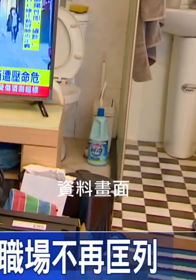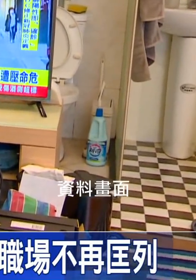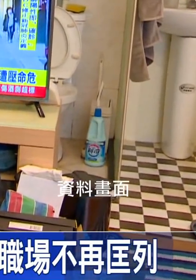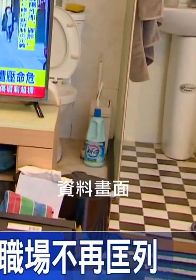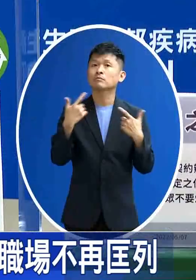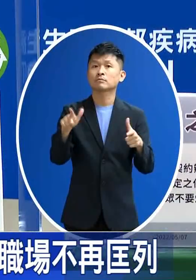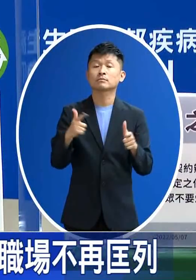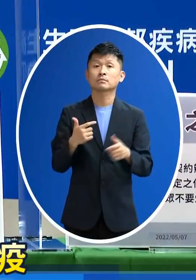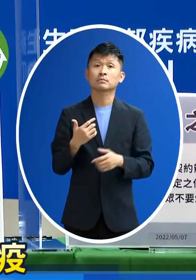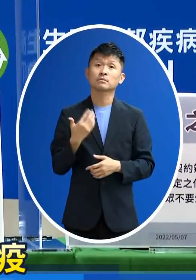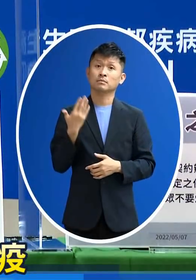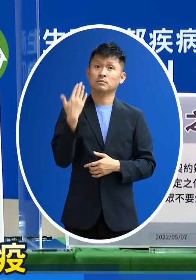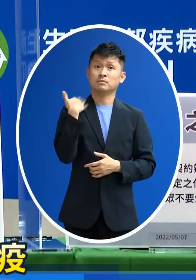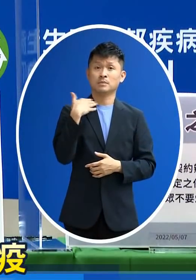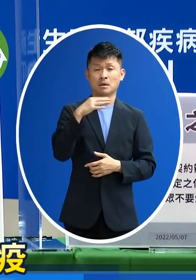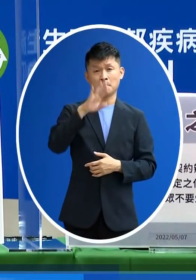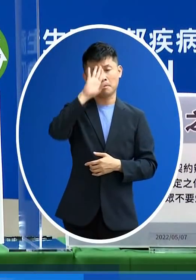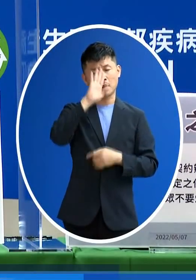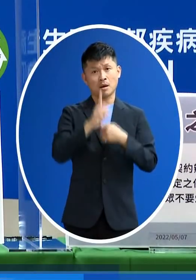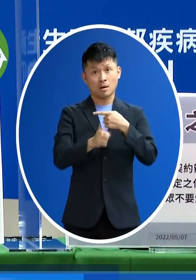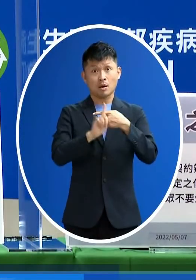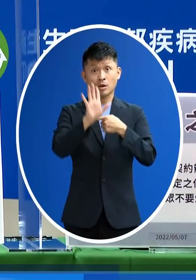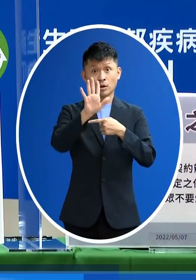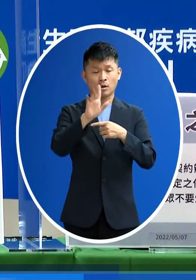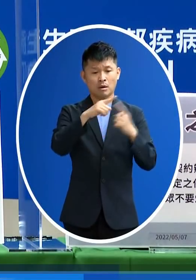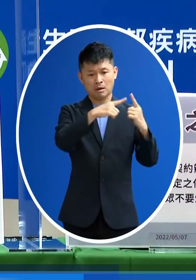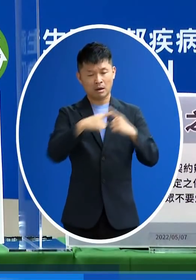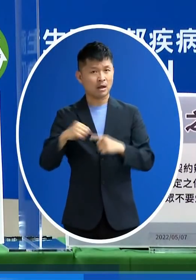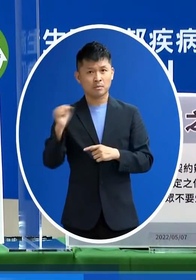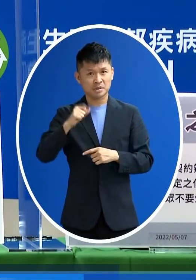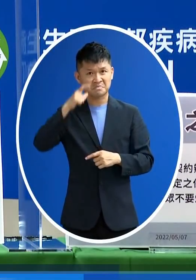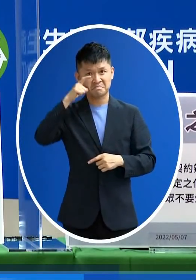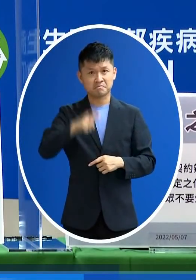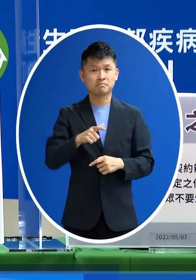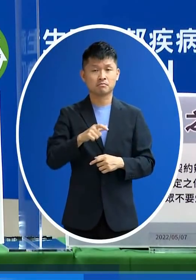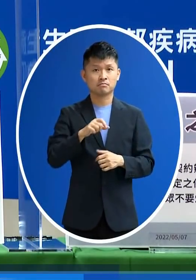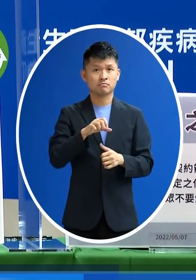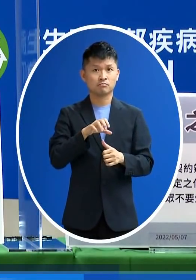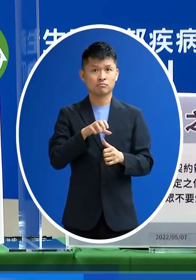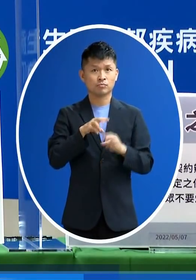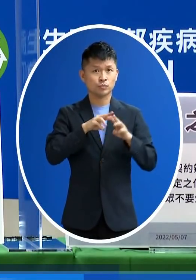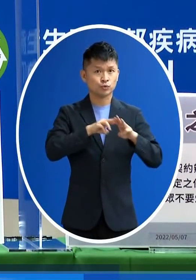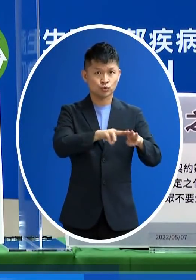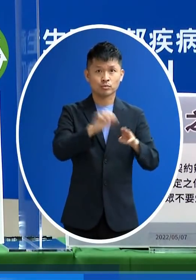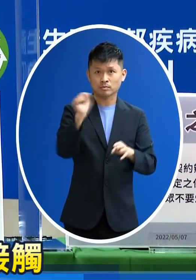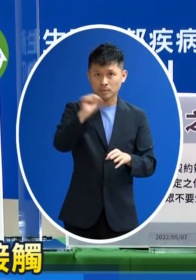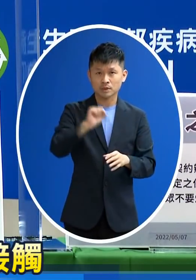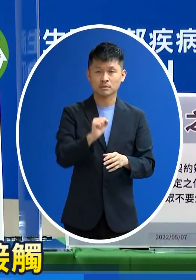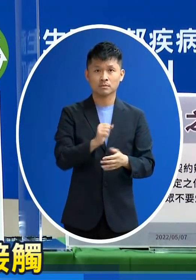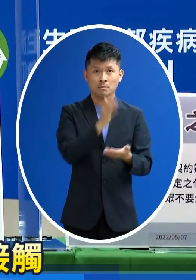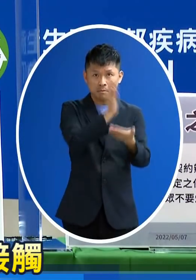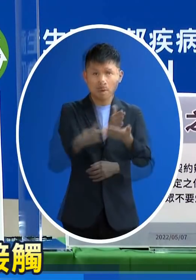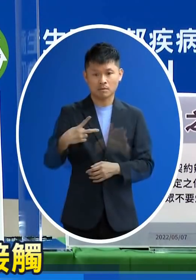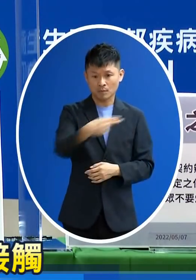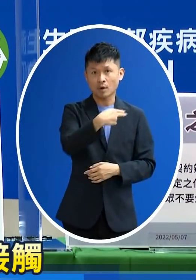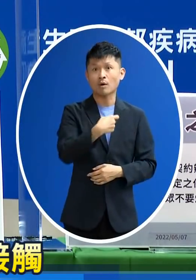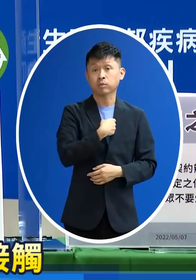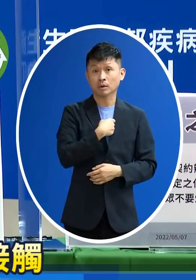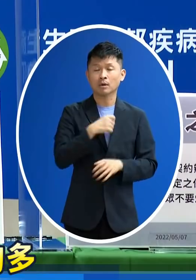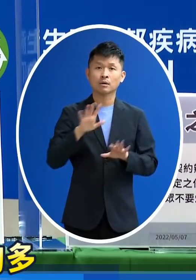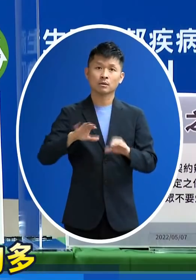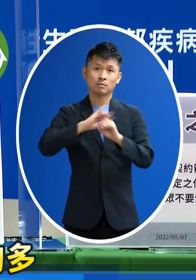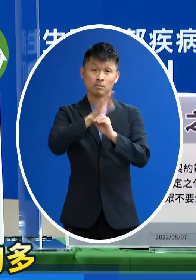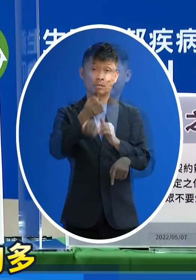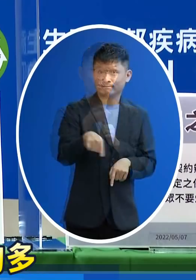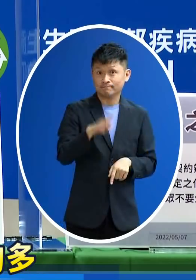友。 以前是可能有染疫就一定不能来。一定就不能出门，一定不能跟大家接触。Omicron